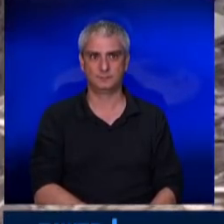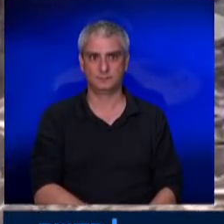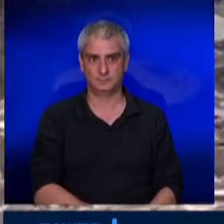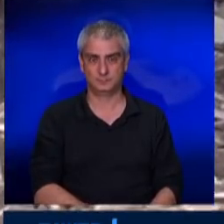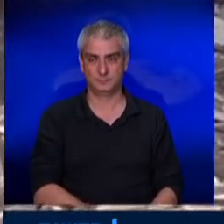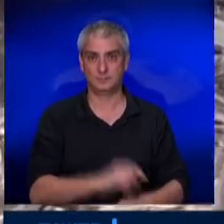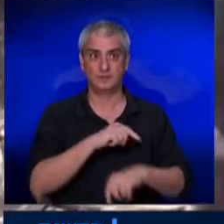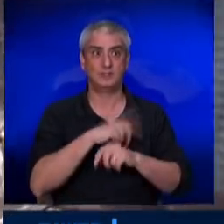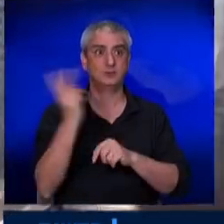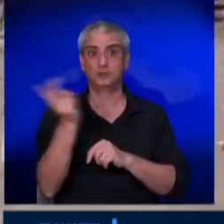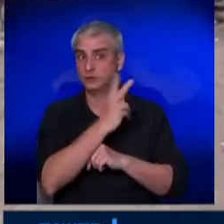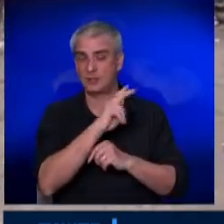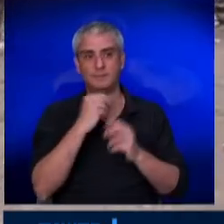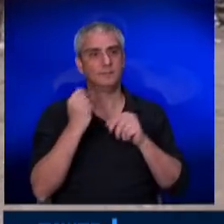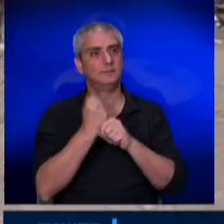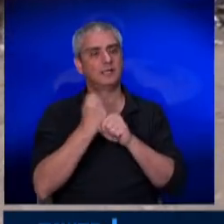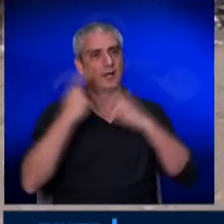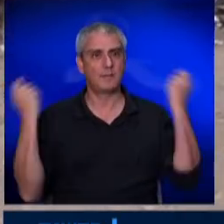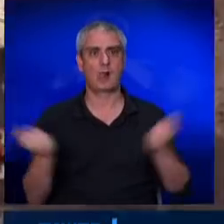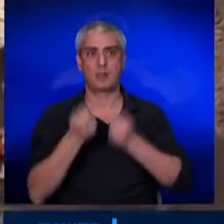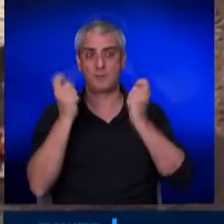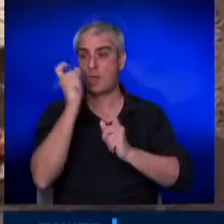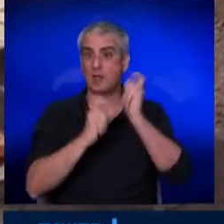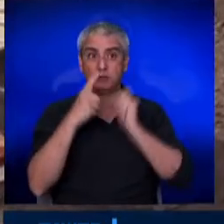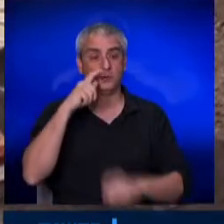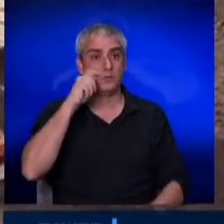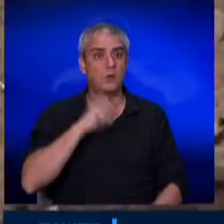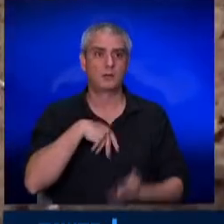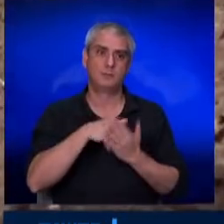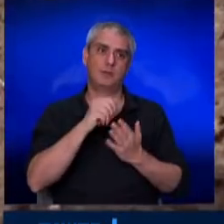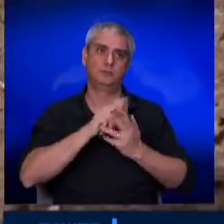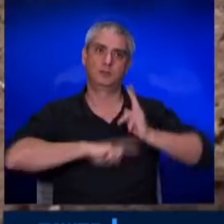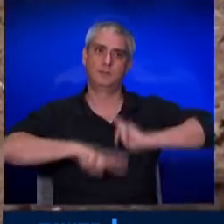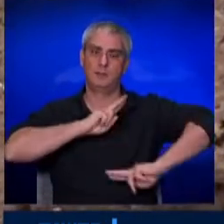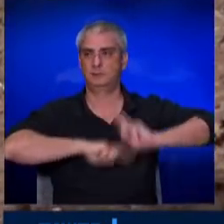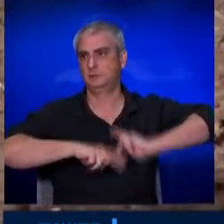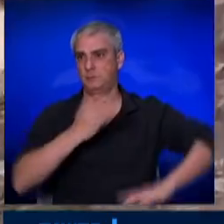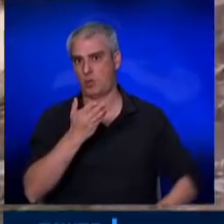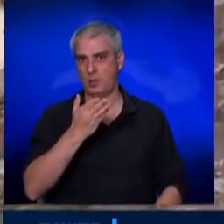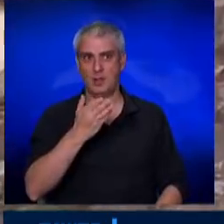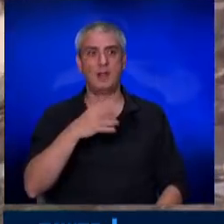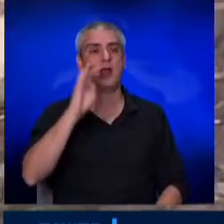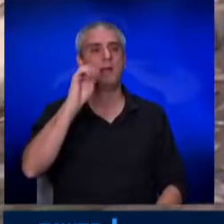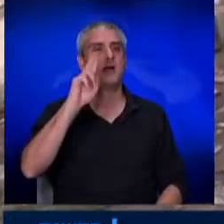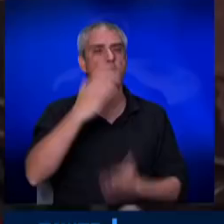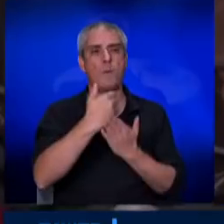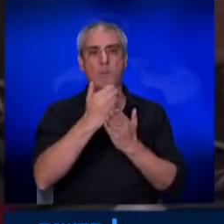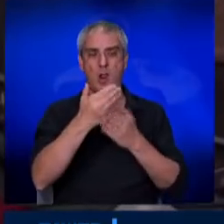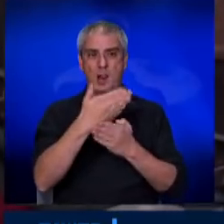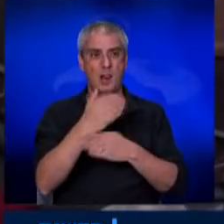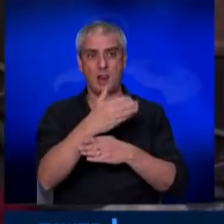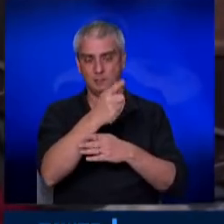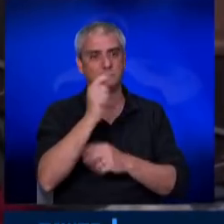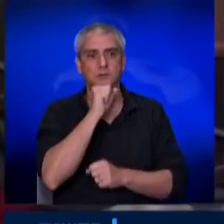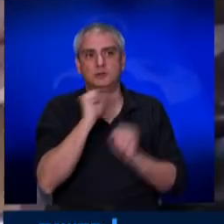ובזמן ששני הצדדים משחקים בפרופגנדה, תושבי אוקראינה ממשיכים לסבול. במריופול המופגזת, הקשישות